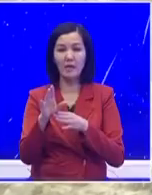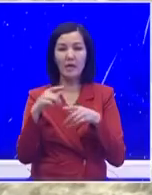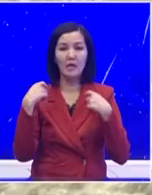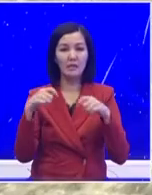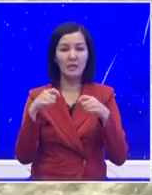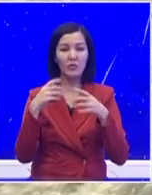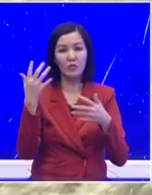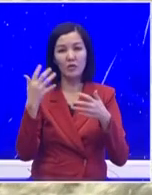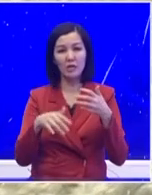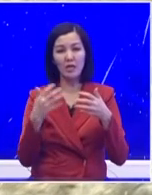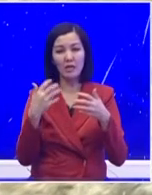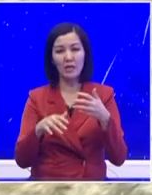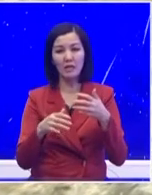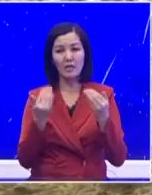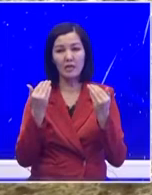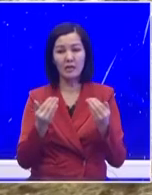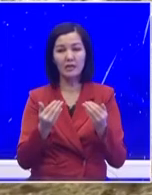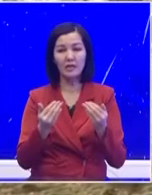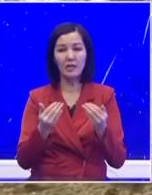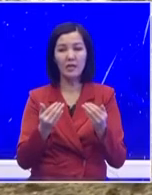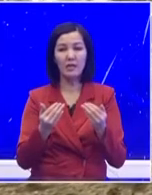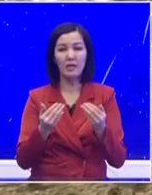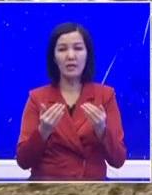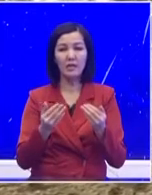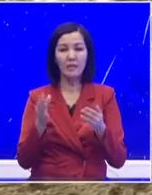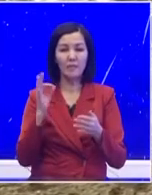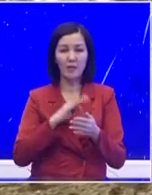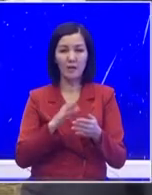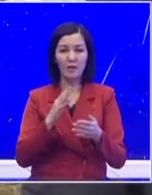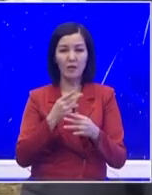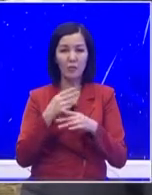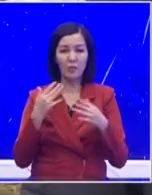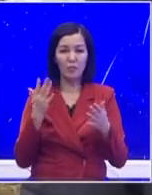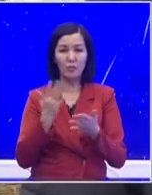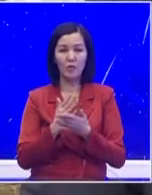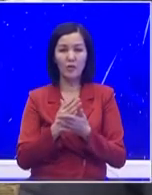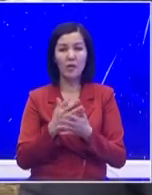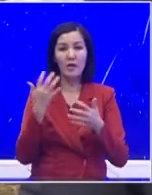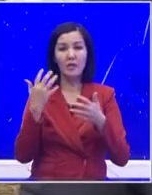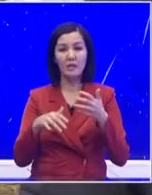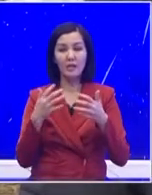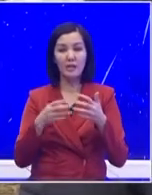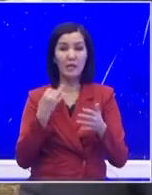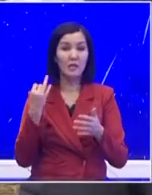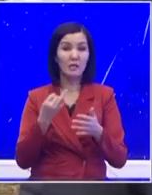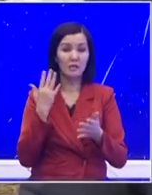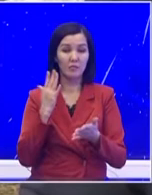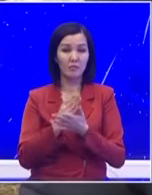арадағы делдалдардың үзеңгі бауы қабатталып, айы оңынан туады. Делдалдар қызығын көретін